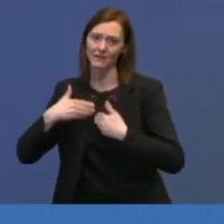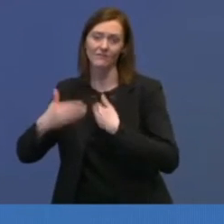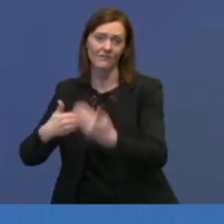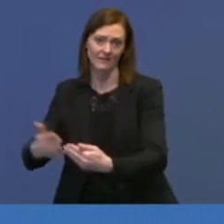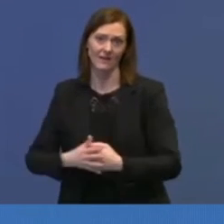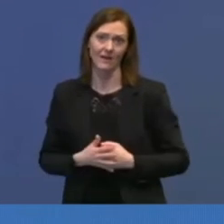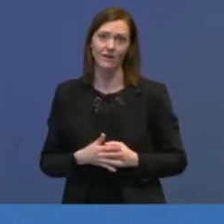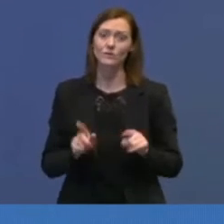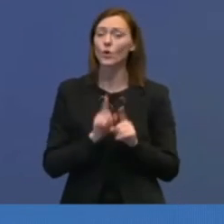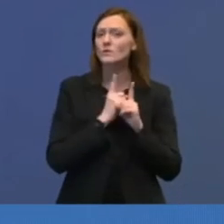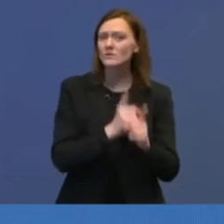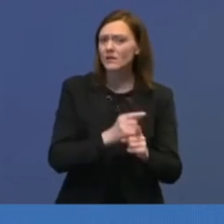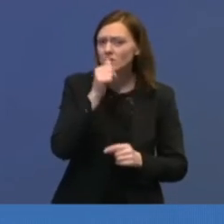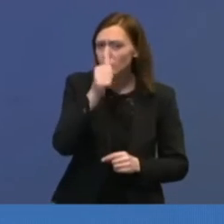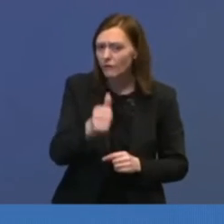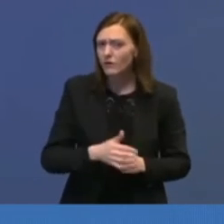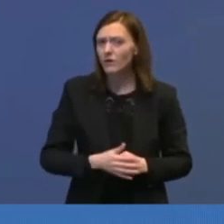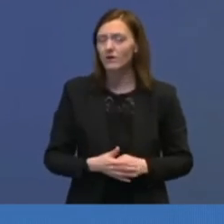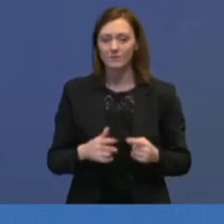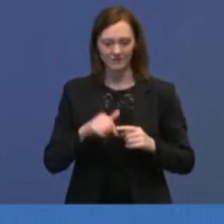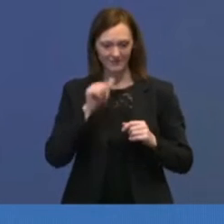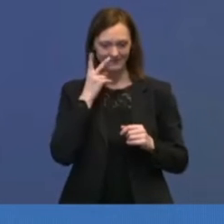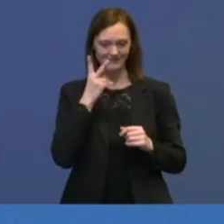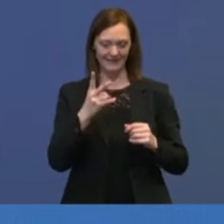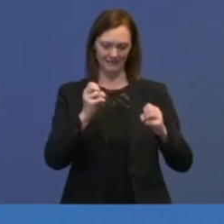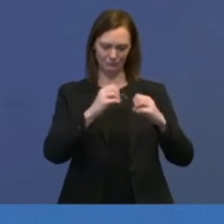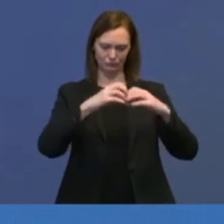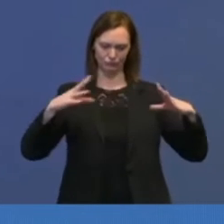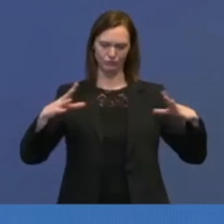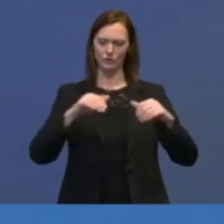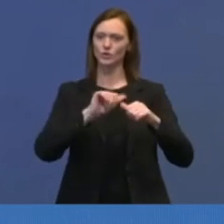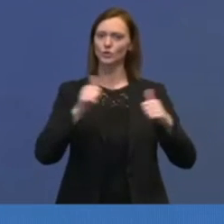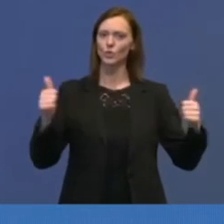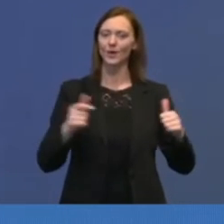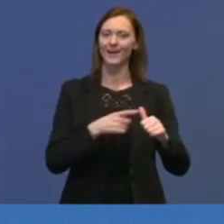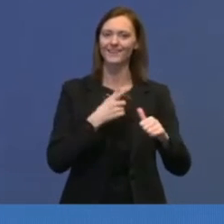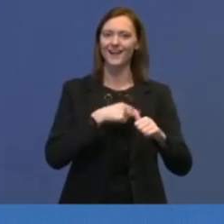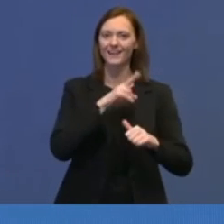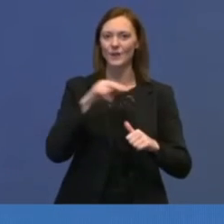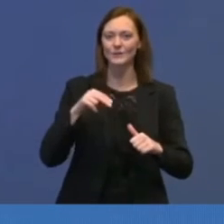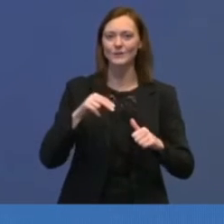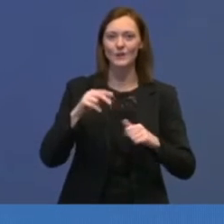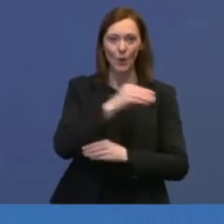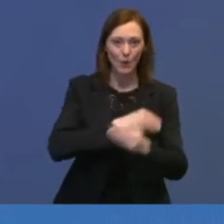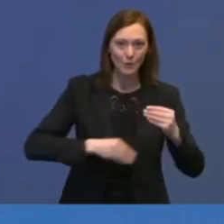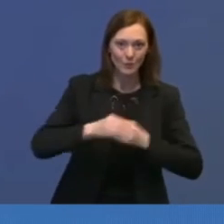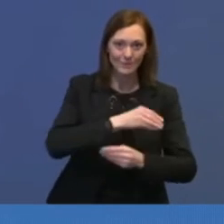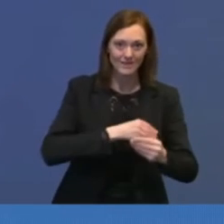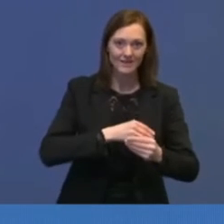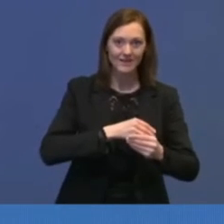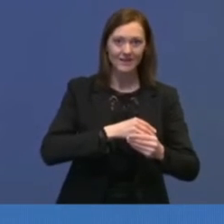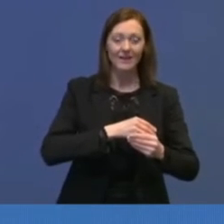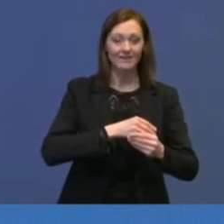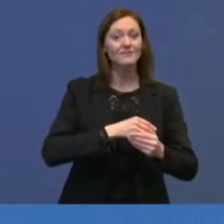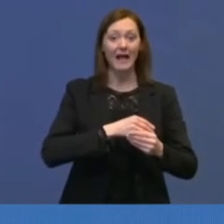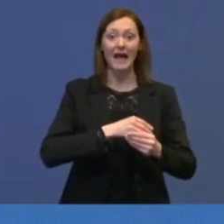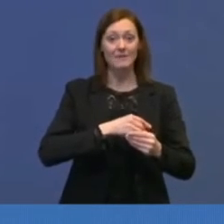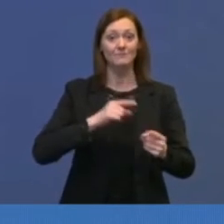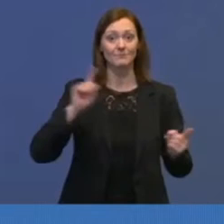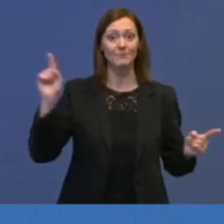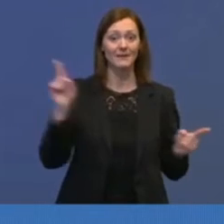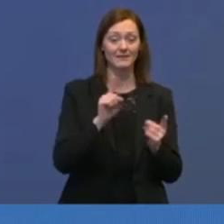ka iya shirkata ha qaar kood, lakin markalla aqwa tiro inka gud e daqalaha norway waxa daqaluhu qorday in ka badan inti laffilayjay